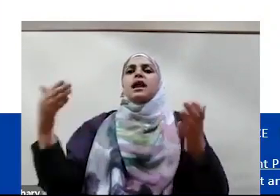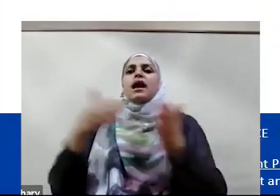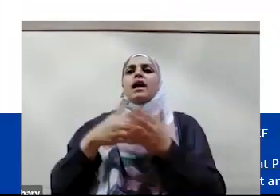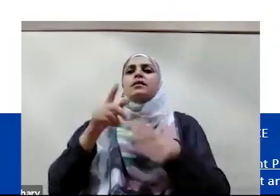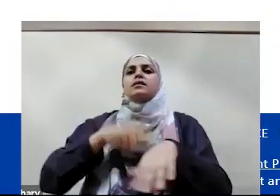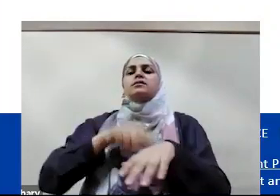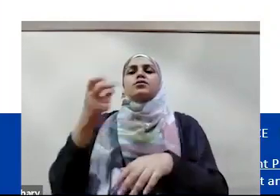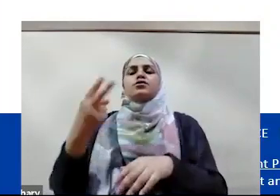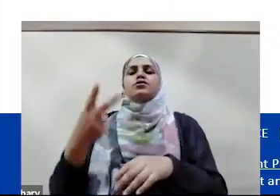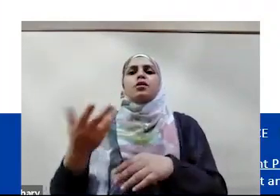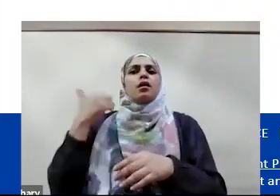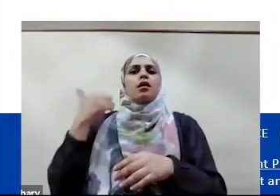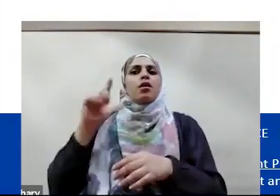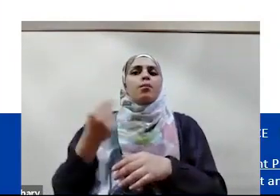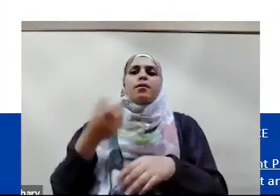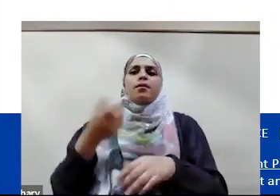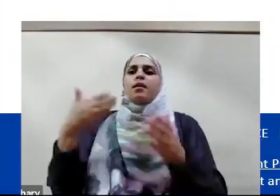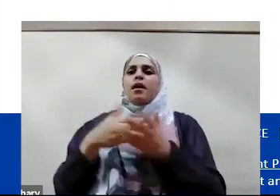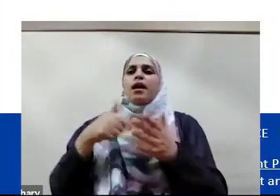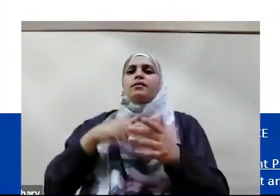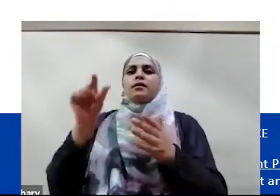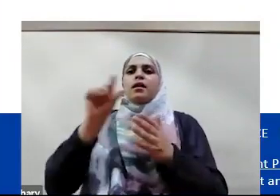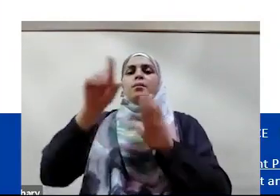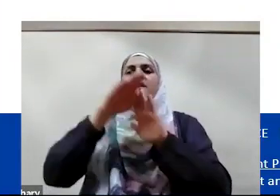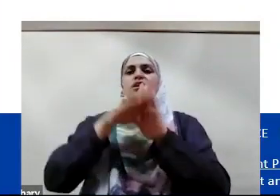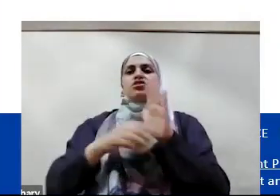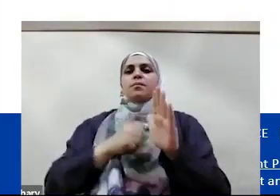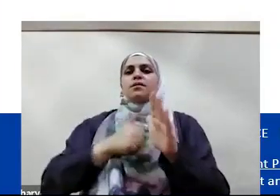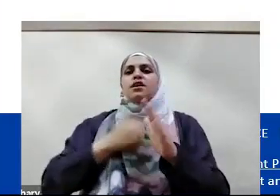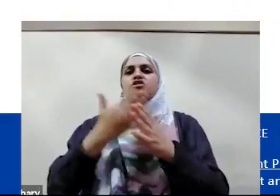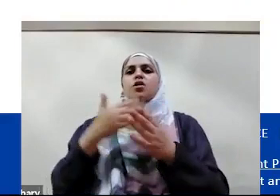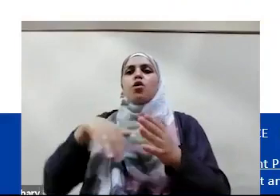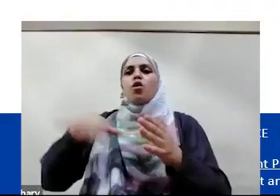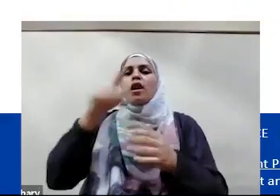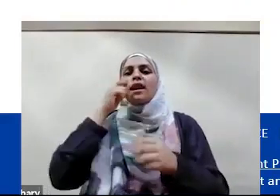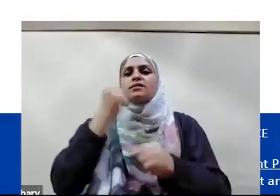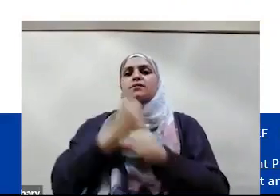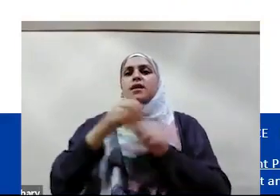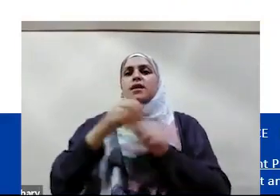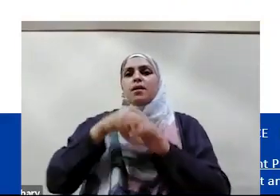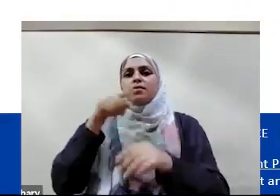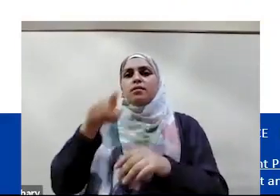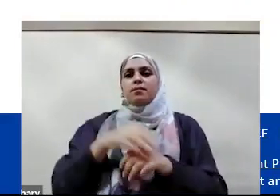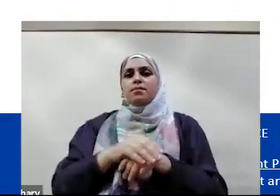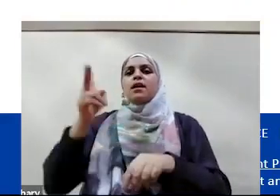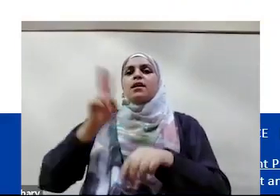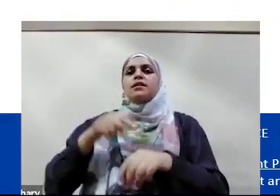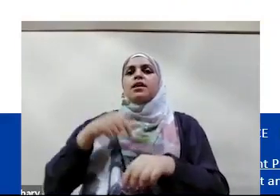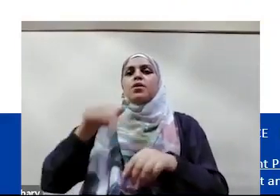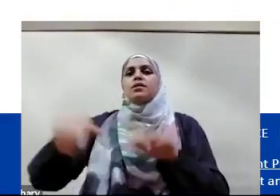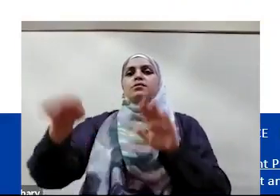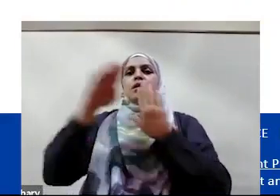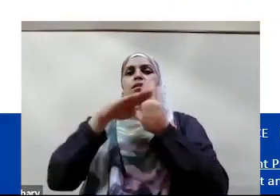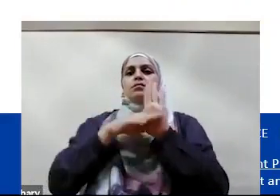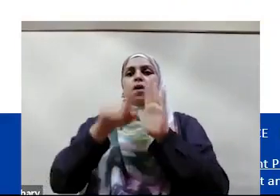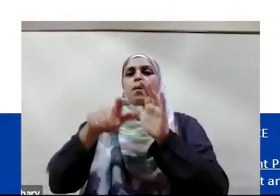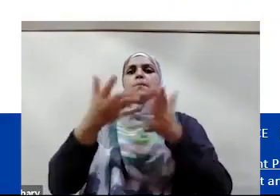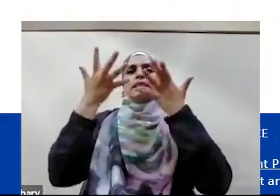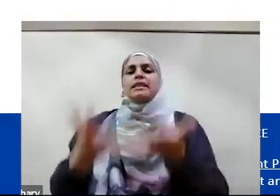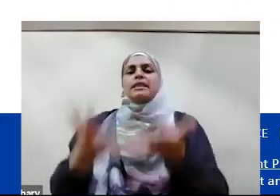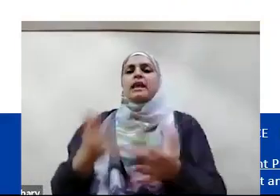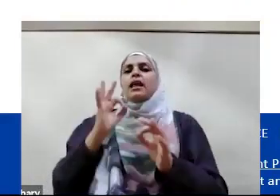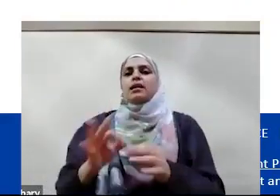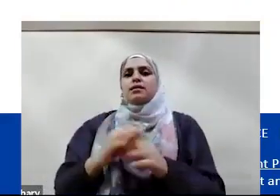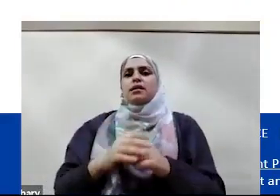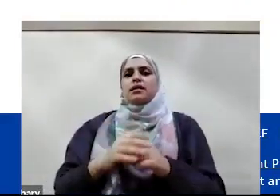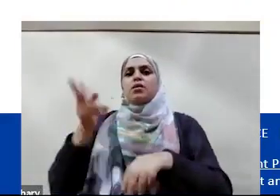أسلم الأبليكيشن بتاعي. ليه؟ لأن كل الناس بتسلم في الميعاد ده، فبالتالي السيستم هيبقى تقيل جدا،